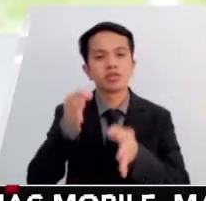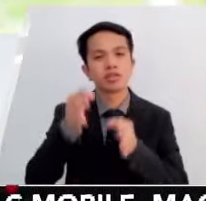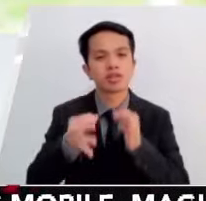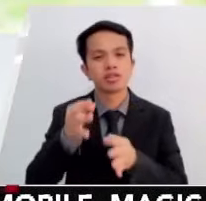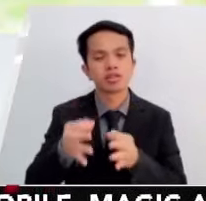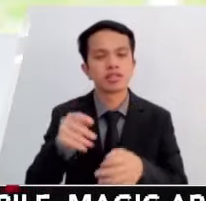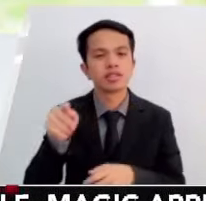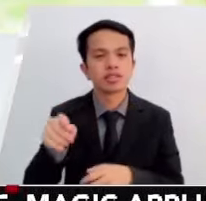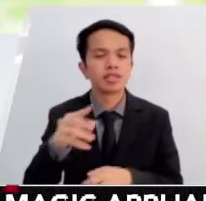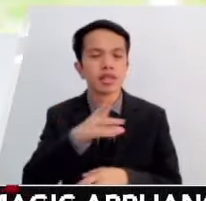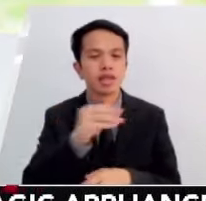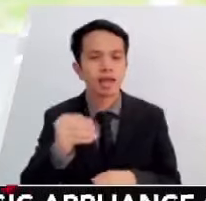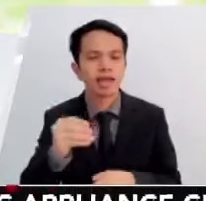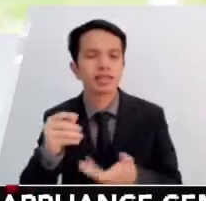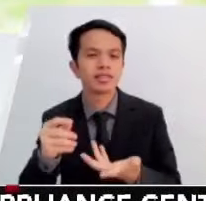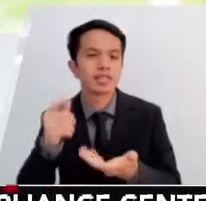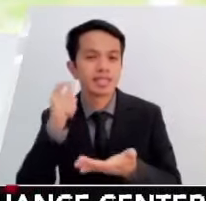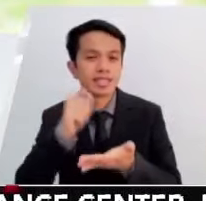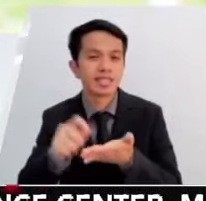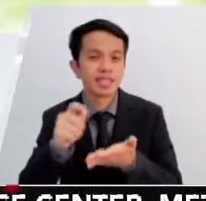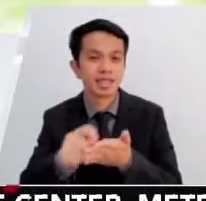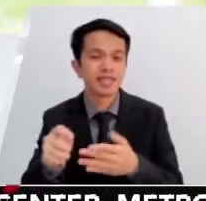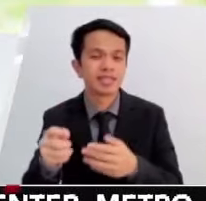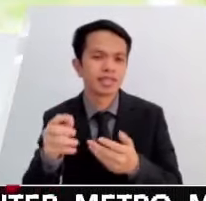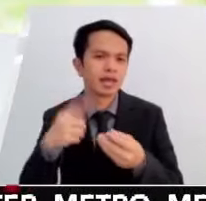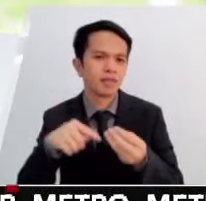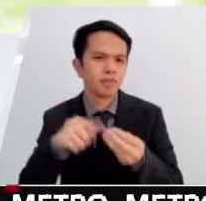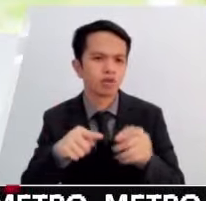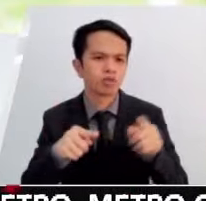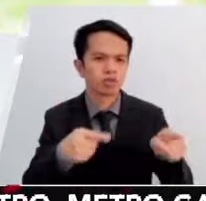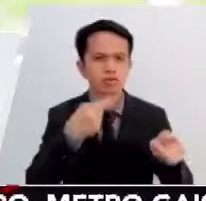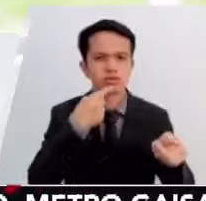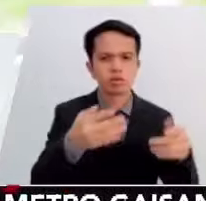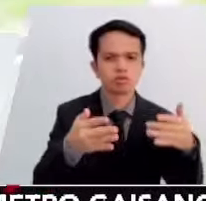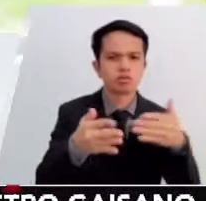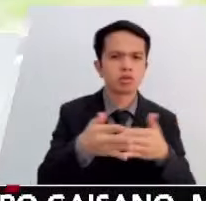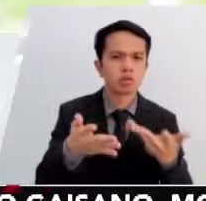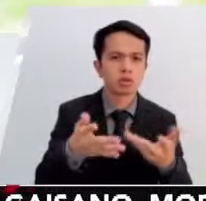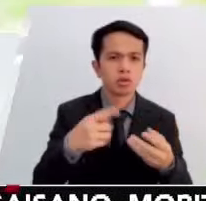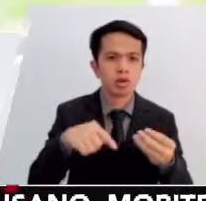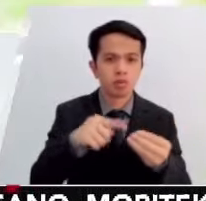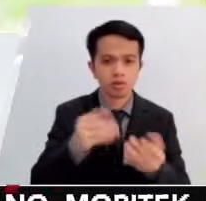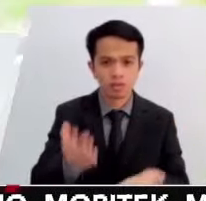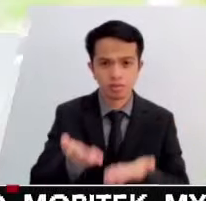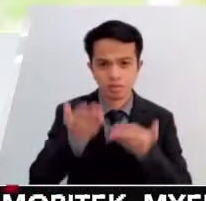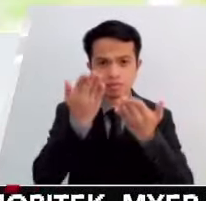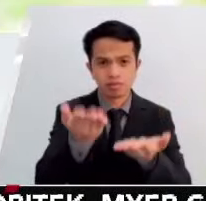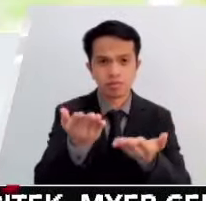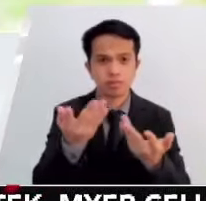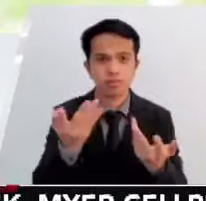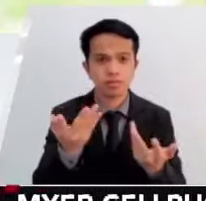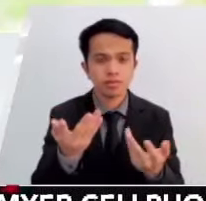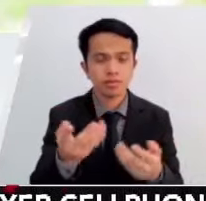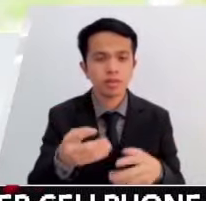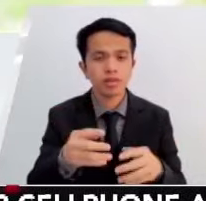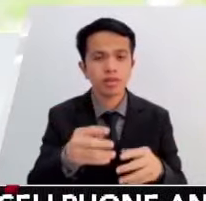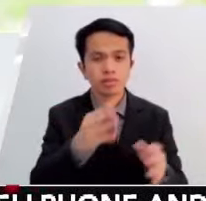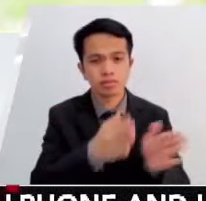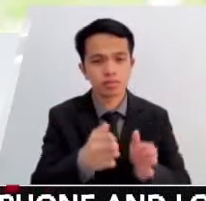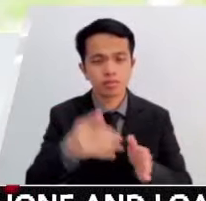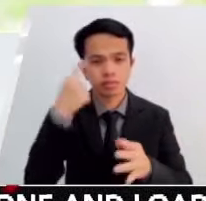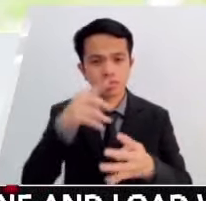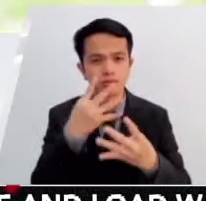Secretary tungkol sa mga banat na ang paghahain daw ng warrant of arrest laban kay Pastor Apollo